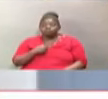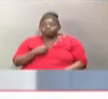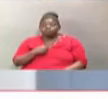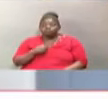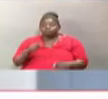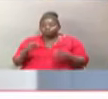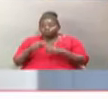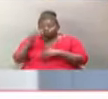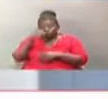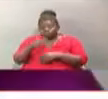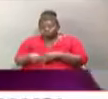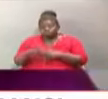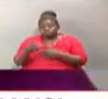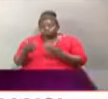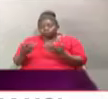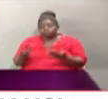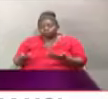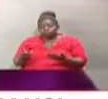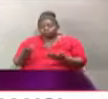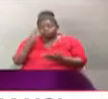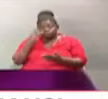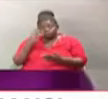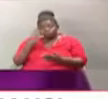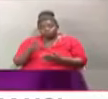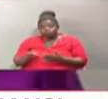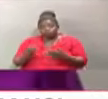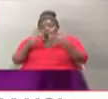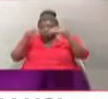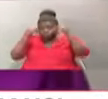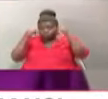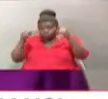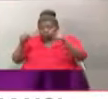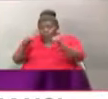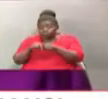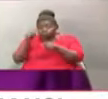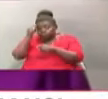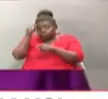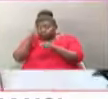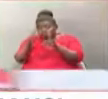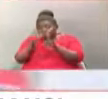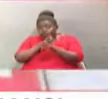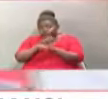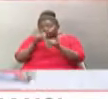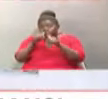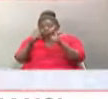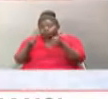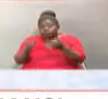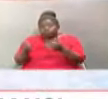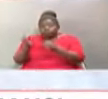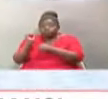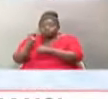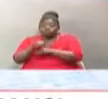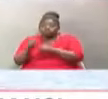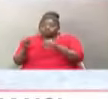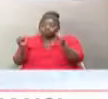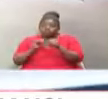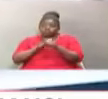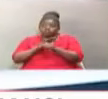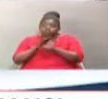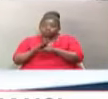Kando mazile kwerole. Ona asimye government ne president oro kulunga miyo kulunjo kubadewo. Mkuluanyi sobulwa de hoe ebola